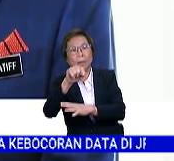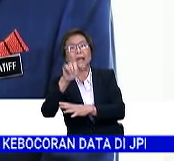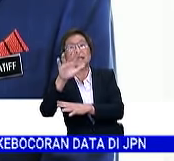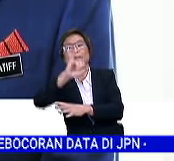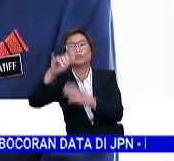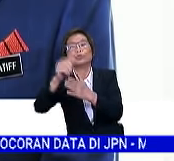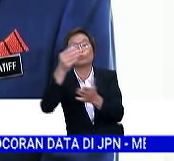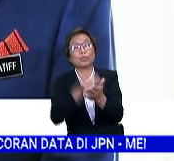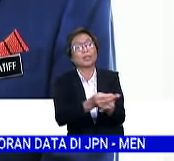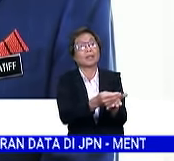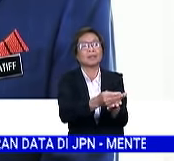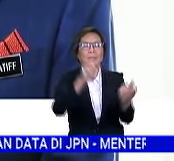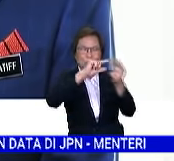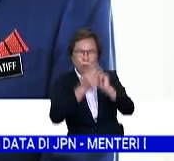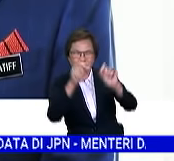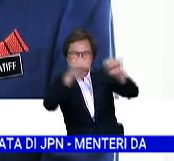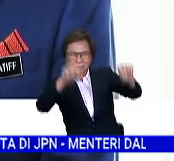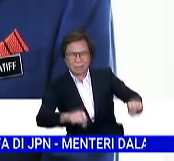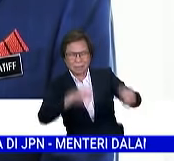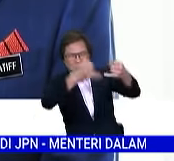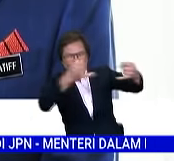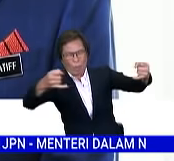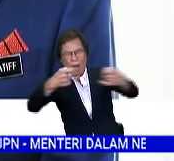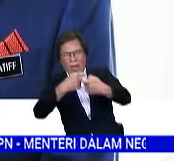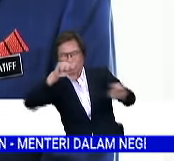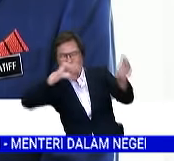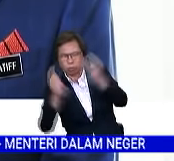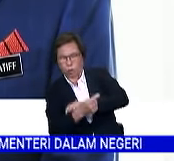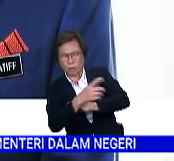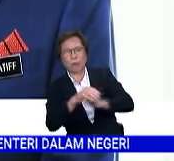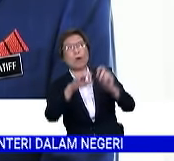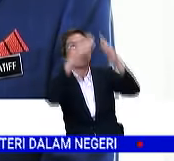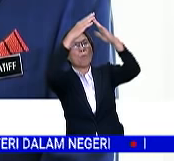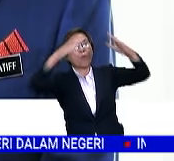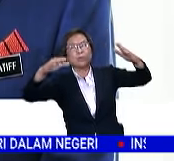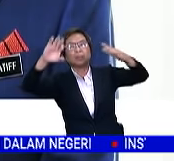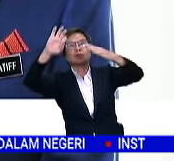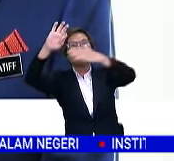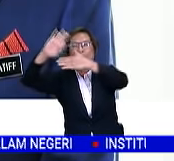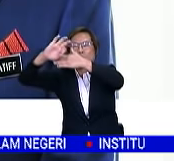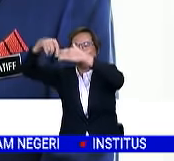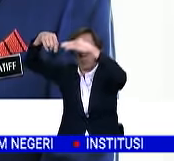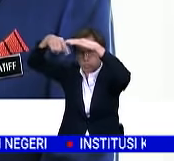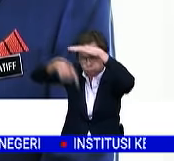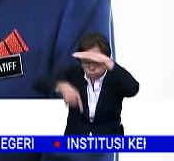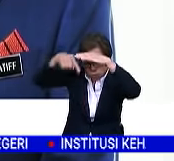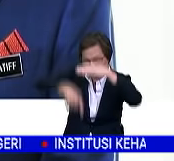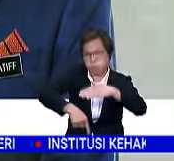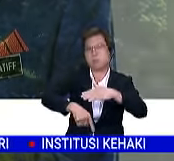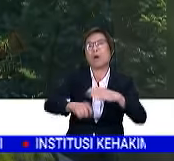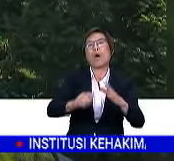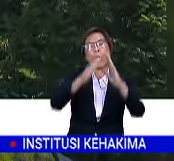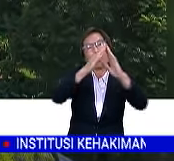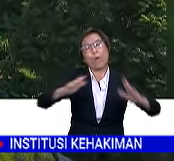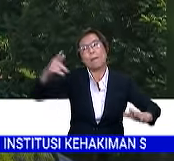RM38.5 juta. Ini termasuk penggantian sistem pendawaian elektrikal dan kebocoran bumbung Kompleks Seri Perdana. Kerja baik